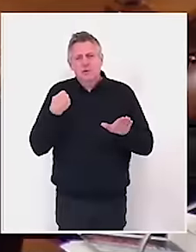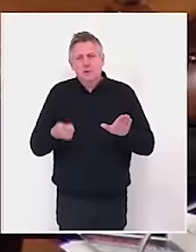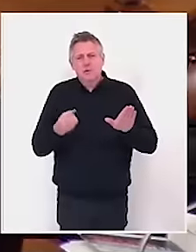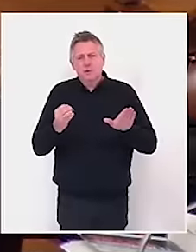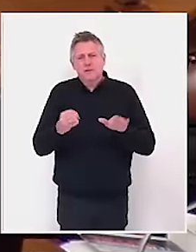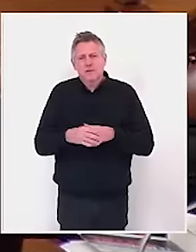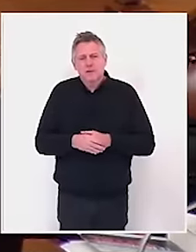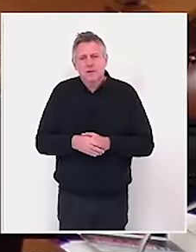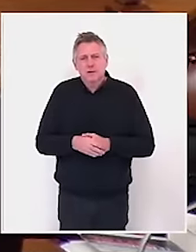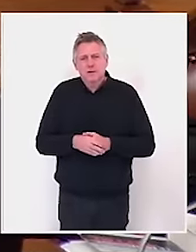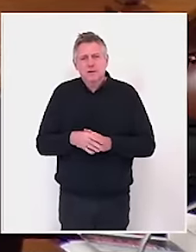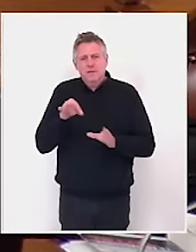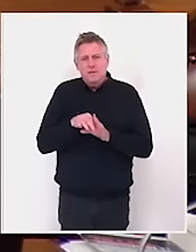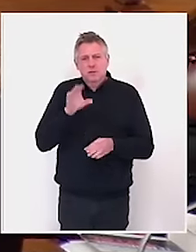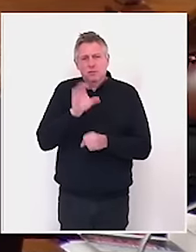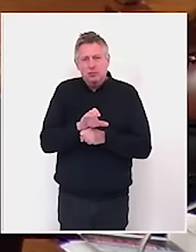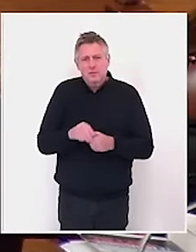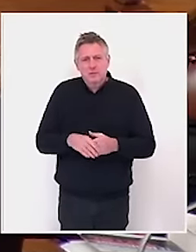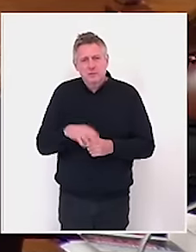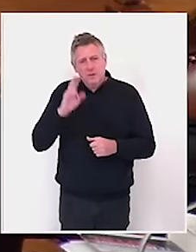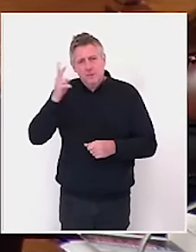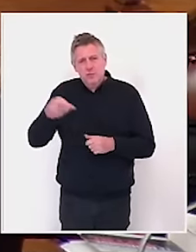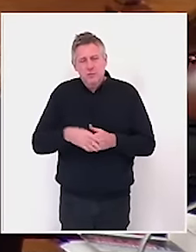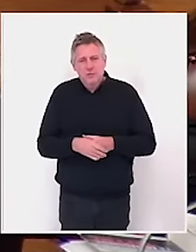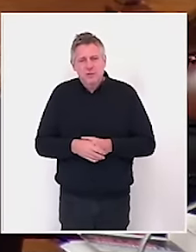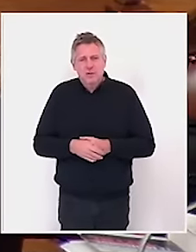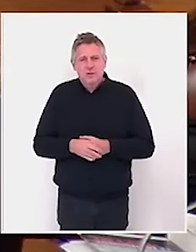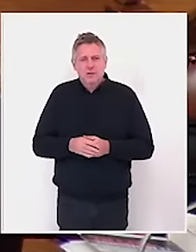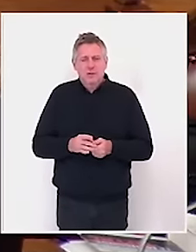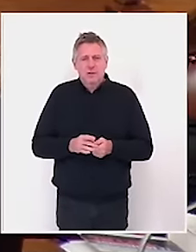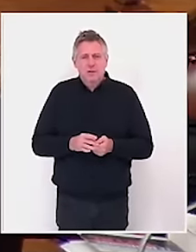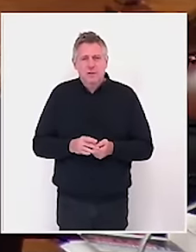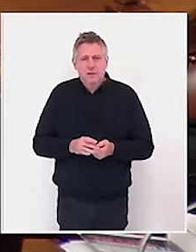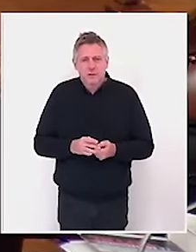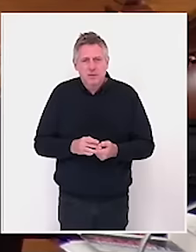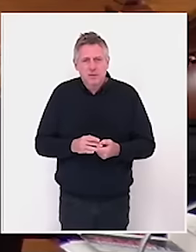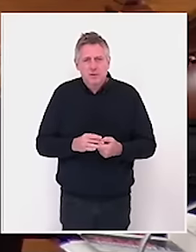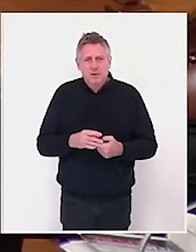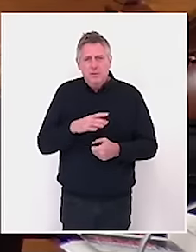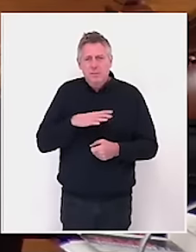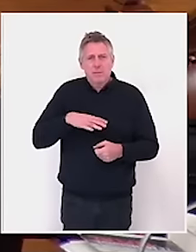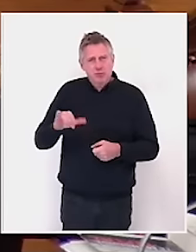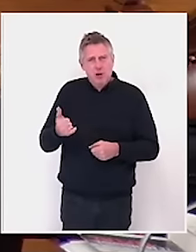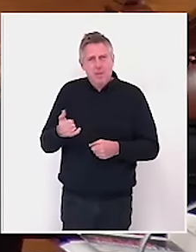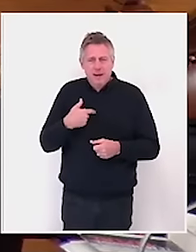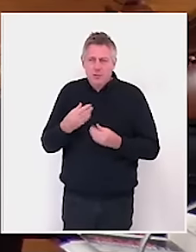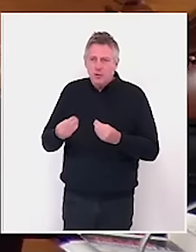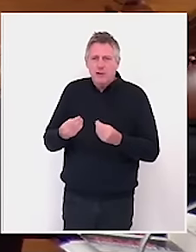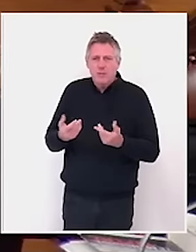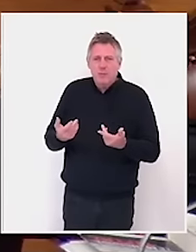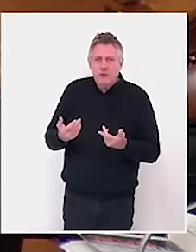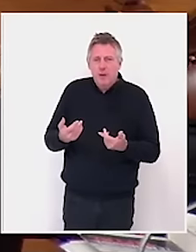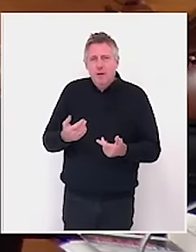60. Donc c'est un vote contre. Oui. Voilà, comme d'habitude. Je vais froisser encore Delphine Jamet, mais non, je la froisse même